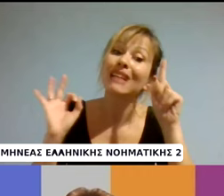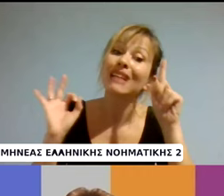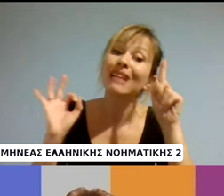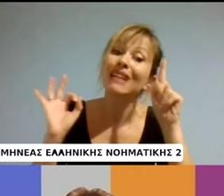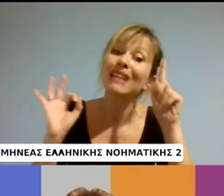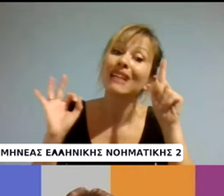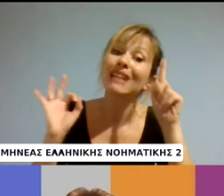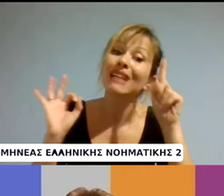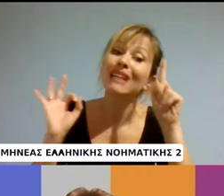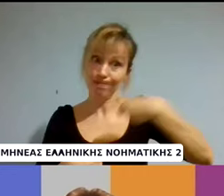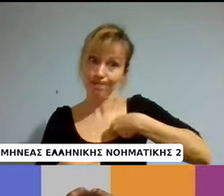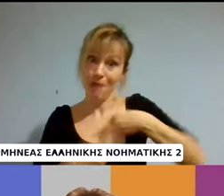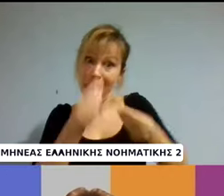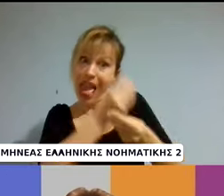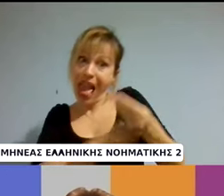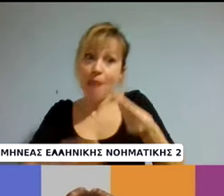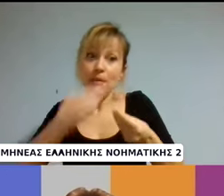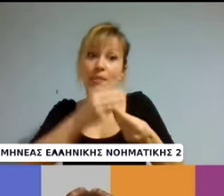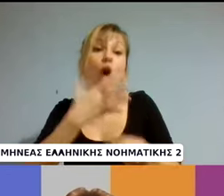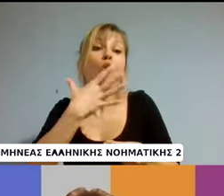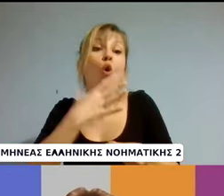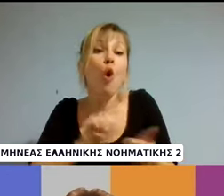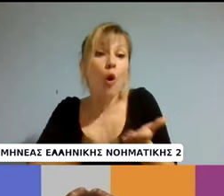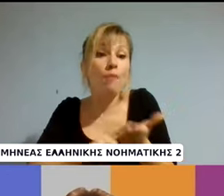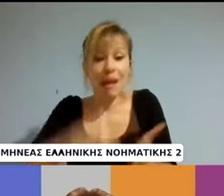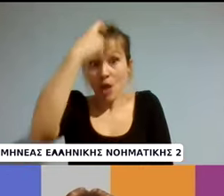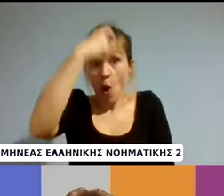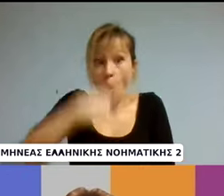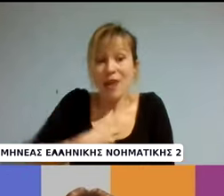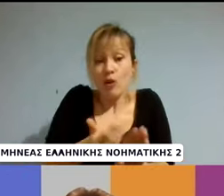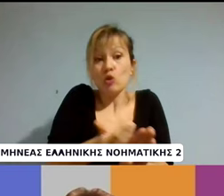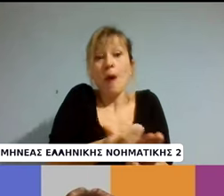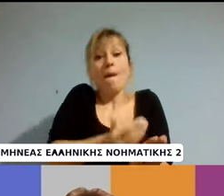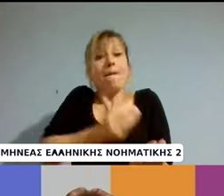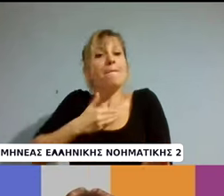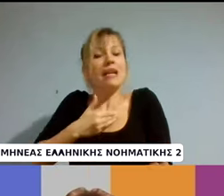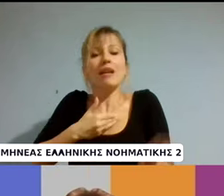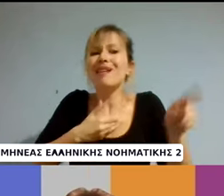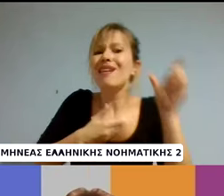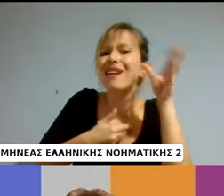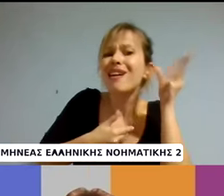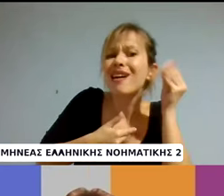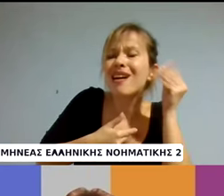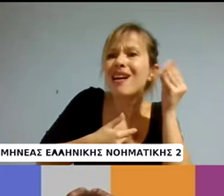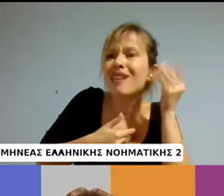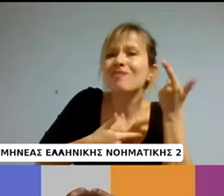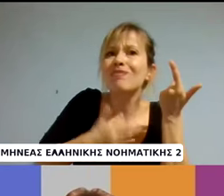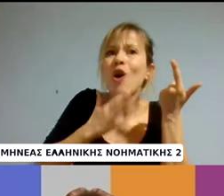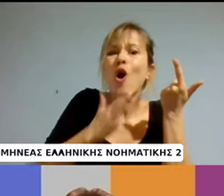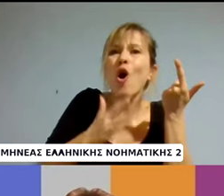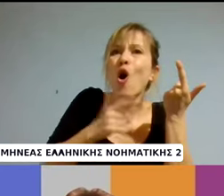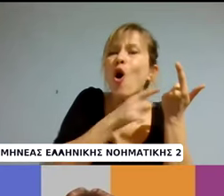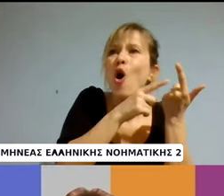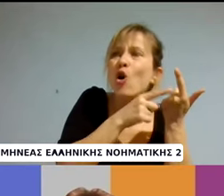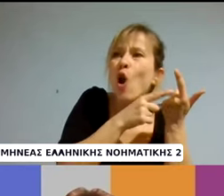καλύτερα, γιατί πρέπει πρώτα να μπεις στη διαδικασία να ξεκαθαρίσεις τι λέγεται στη γλώσσα πηγή και μετά να